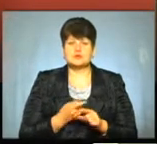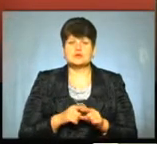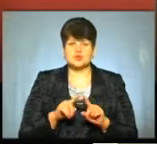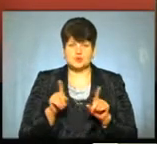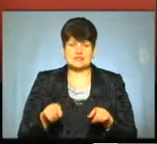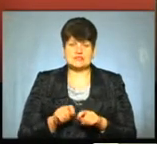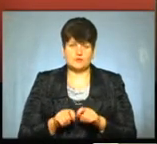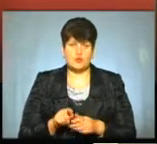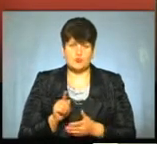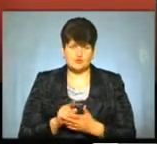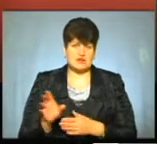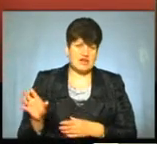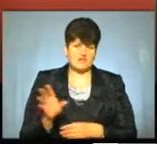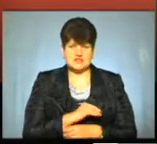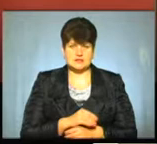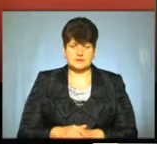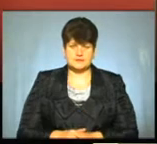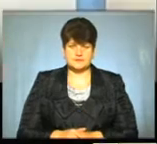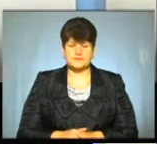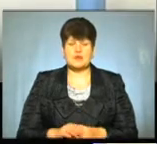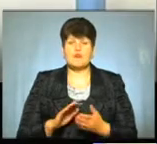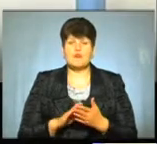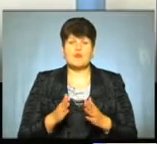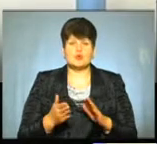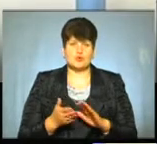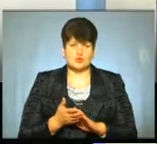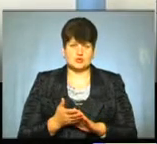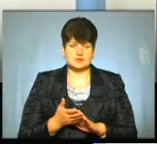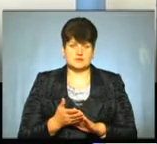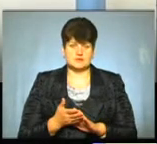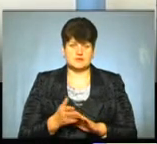запровадити цю сертифікацію обов'язковою для всіх? В положенні про